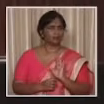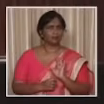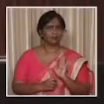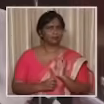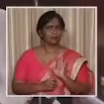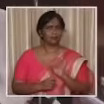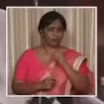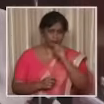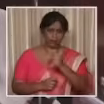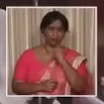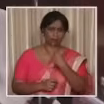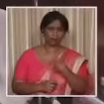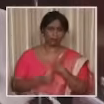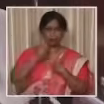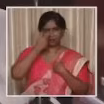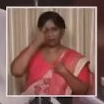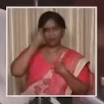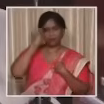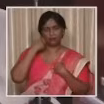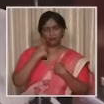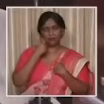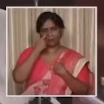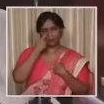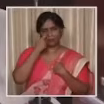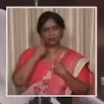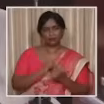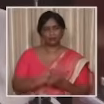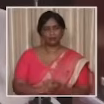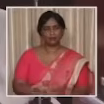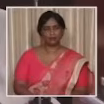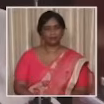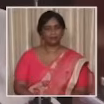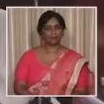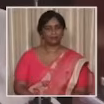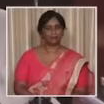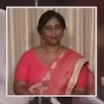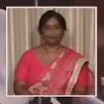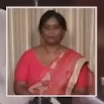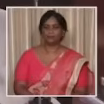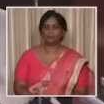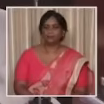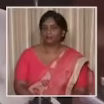ඉතිර වචනයක් ඕන. ඊළඟට ආණ්ඩු